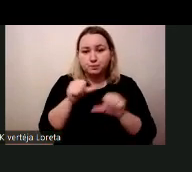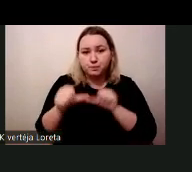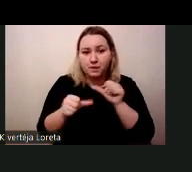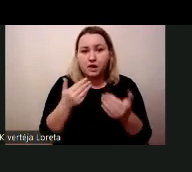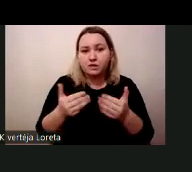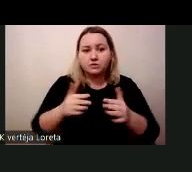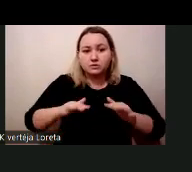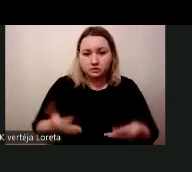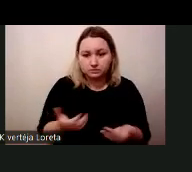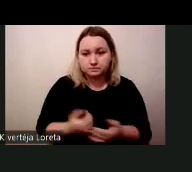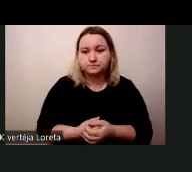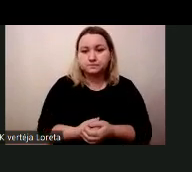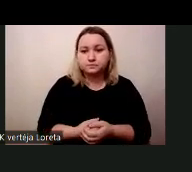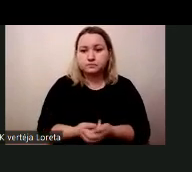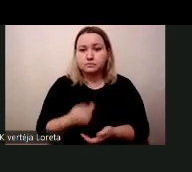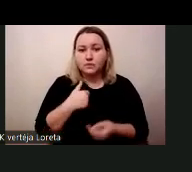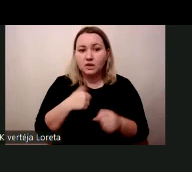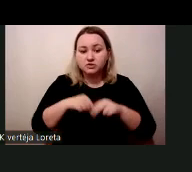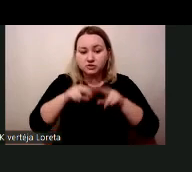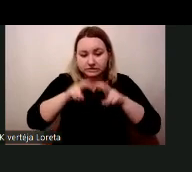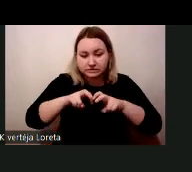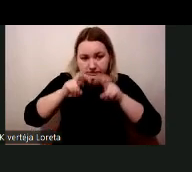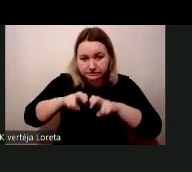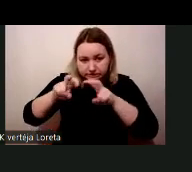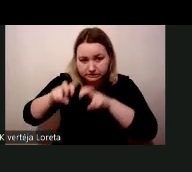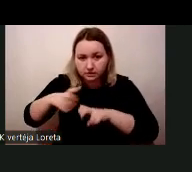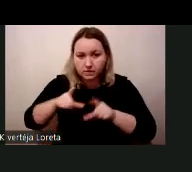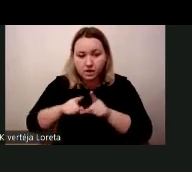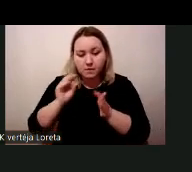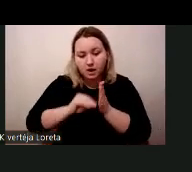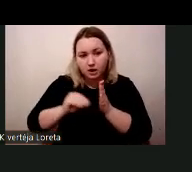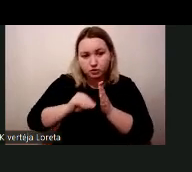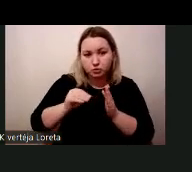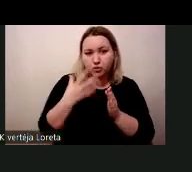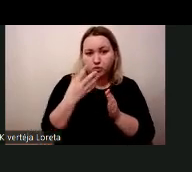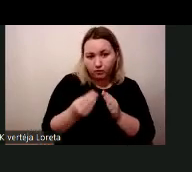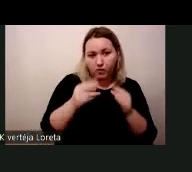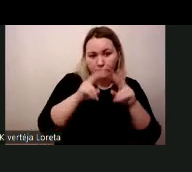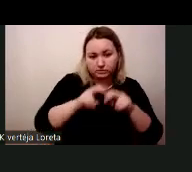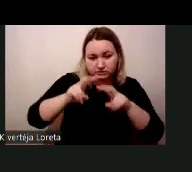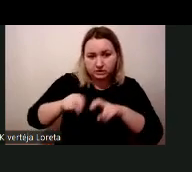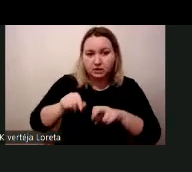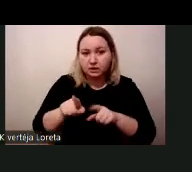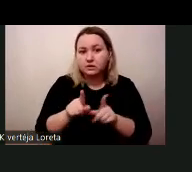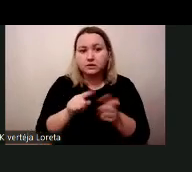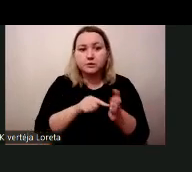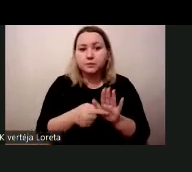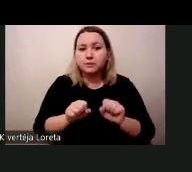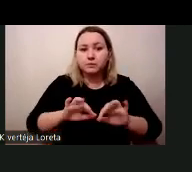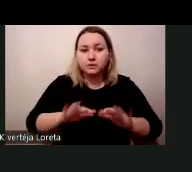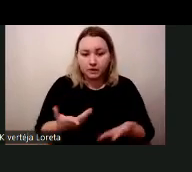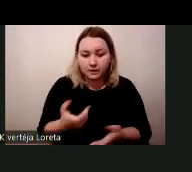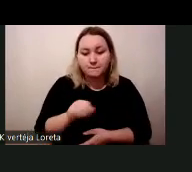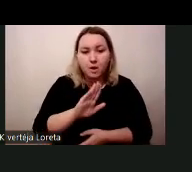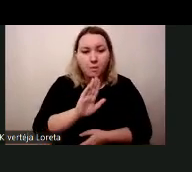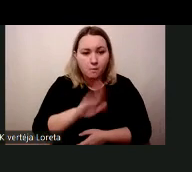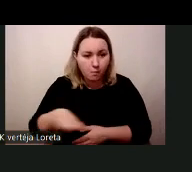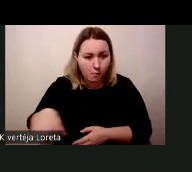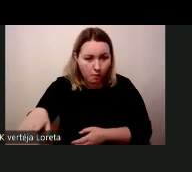Aš atlikau tyrimą, raštingumo tyrimą 21 metais. Ir štai mokiniai